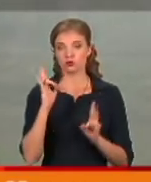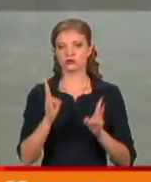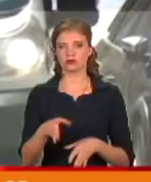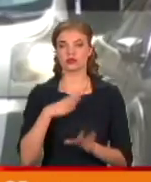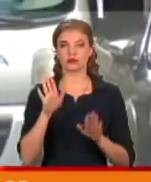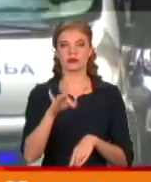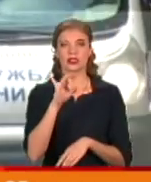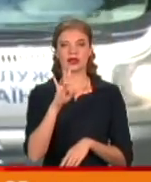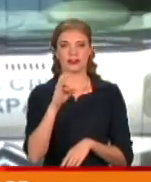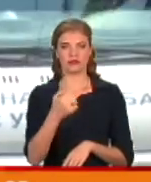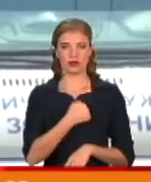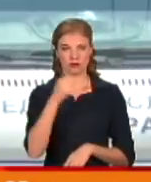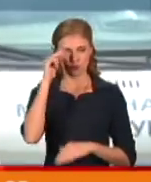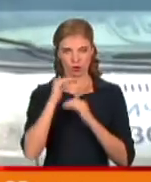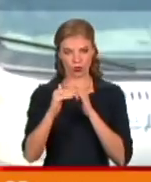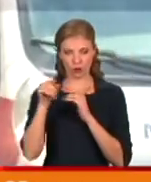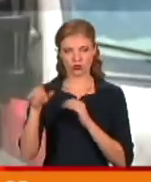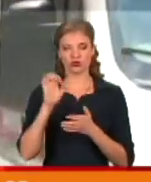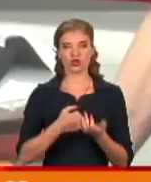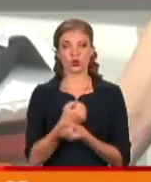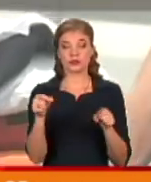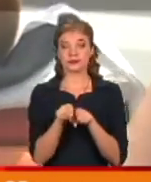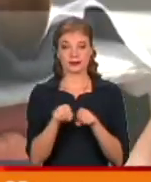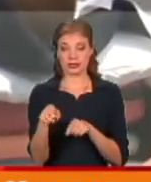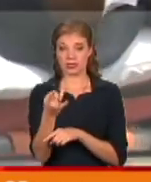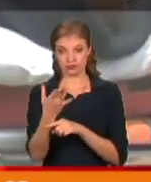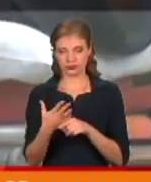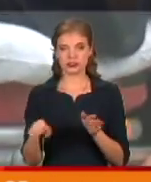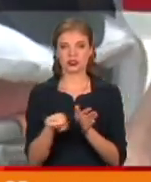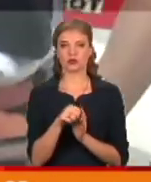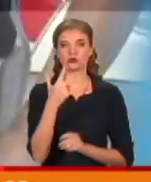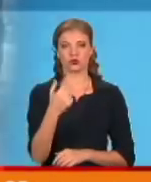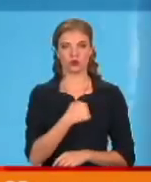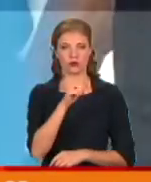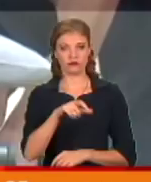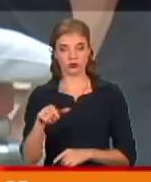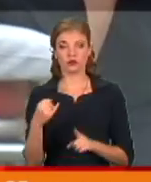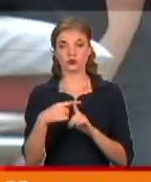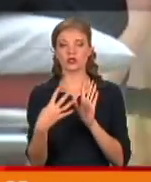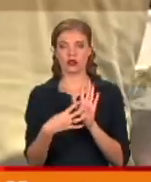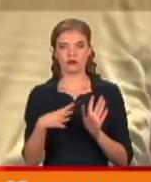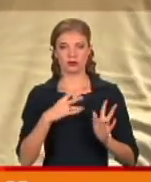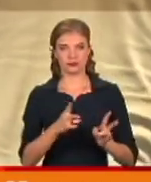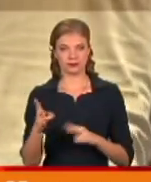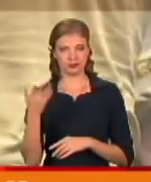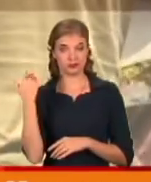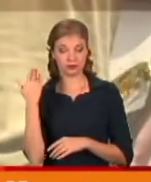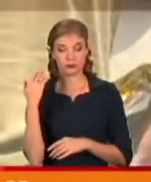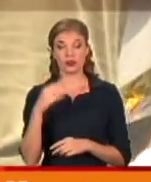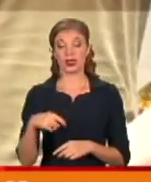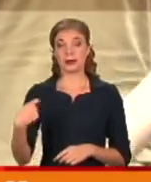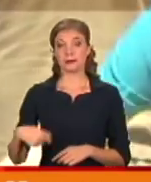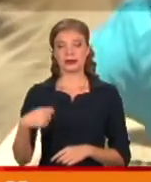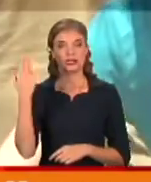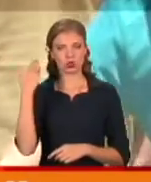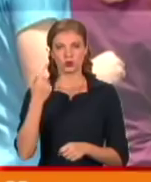сталася на Рівненському полігоні. Через розрив такого самого міномета загинуло троє військових і ще дев'ятеро травмувалися.